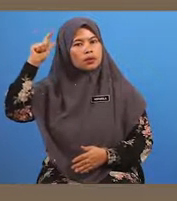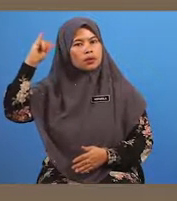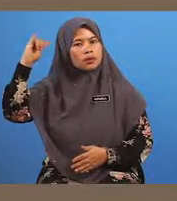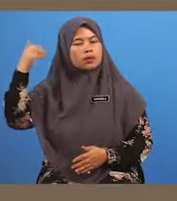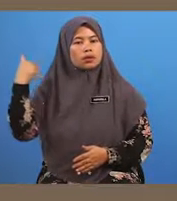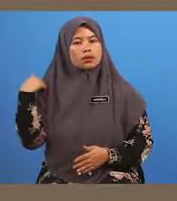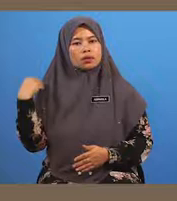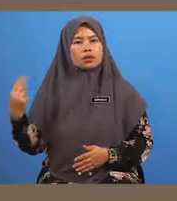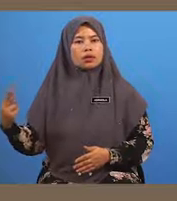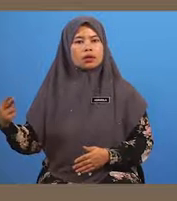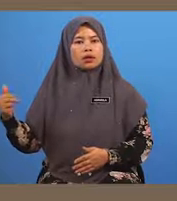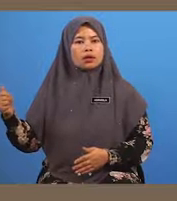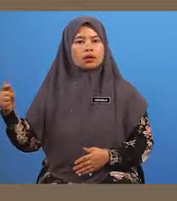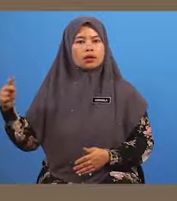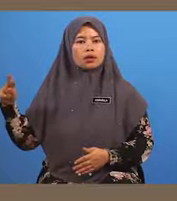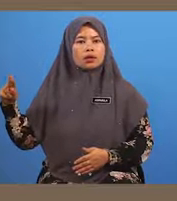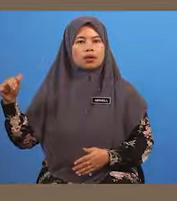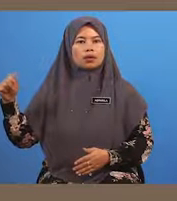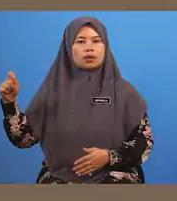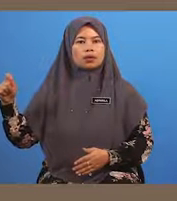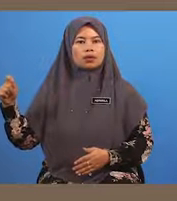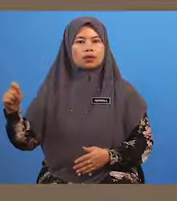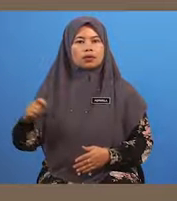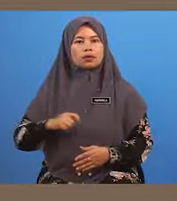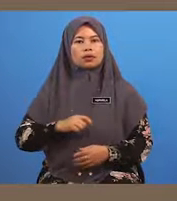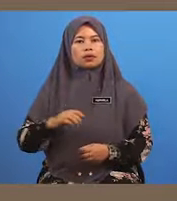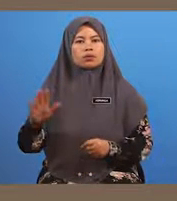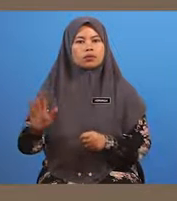harta keseluruhan bernilai ringgit Malaysia